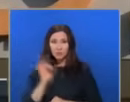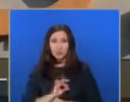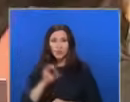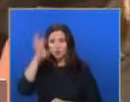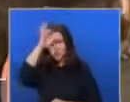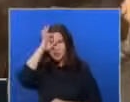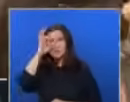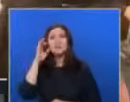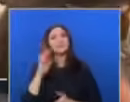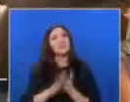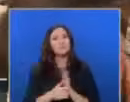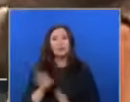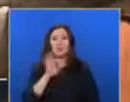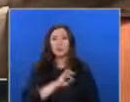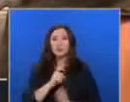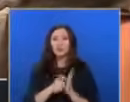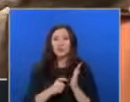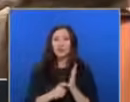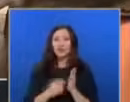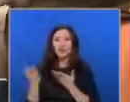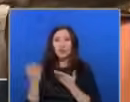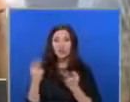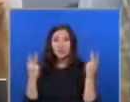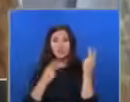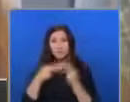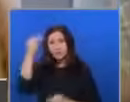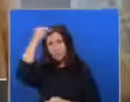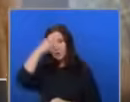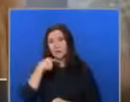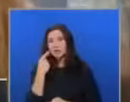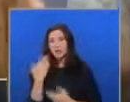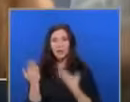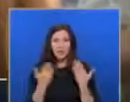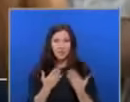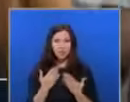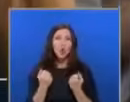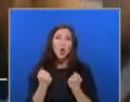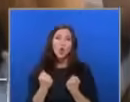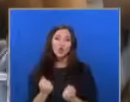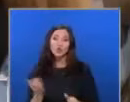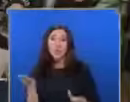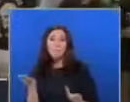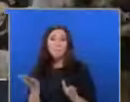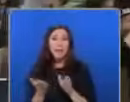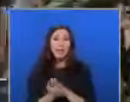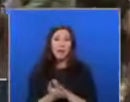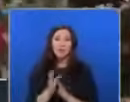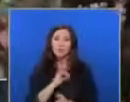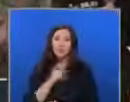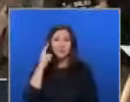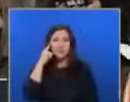75% от учениците са се справили успешно с задачите за четене с разбиране по български език и литература, но трудно прилагат получените